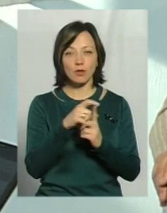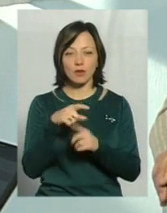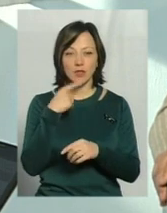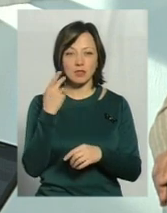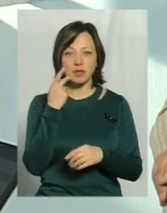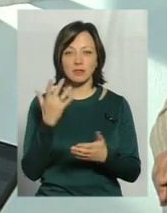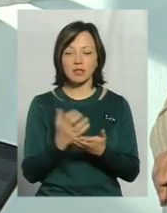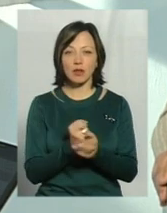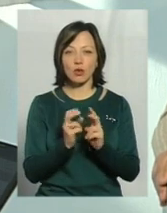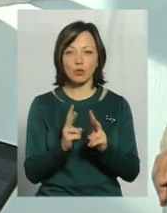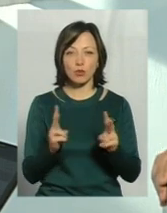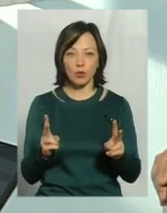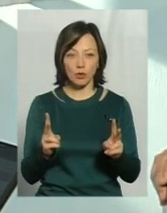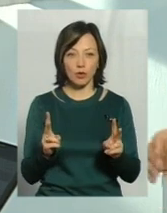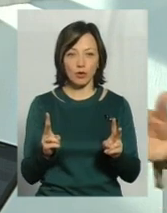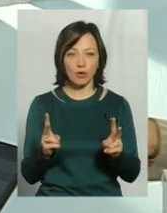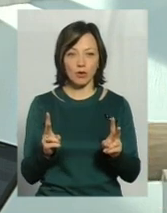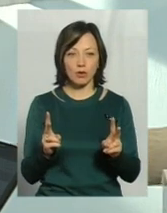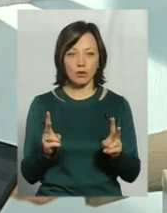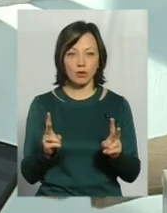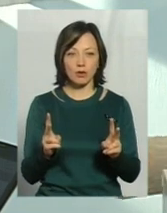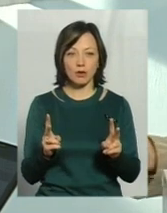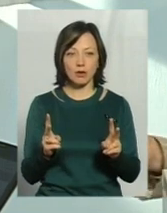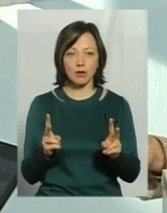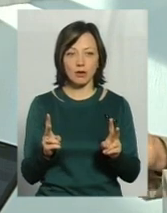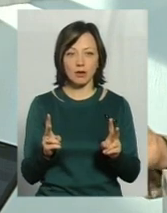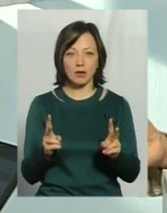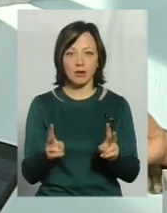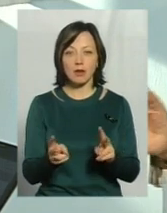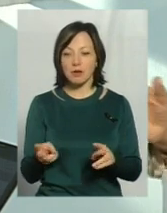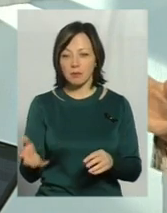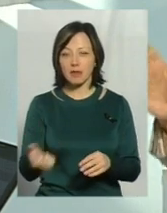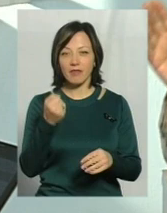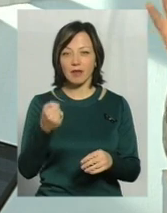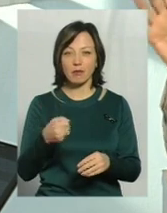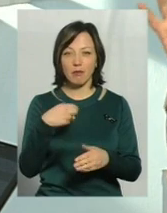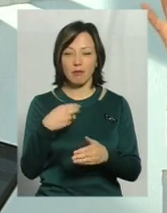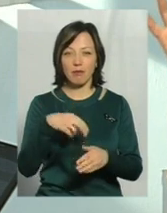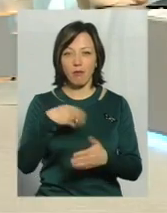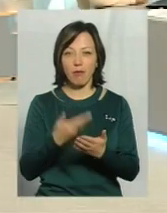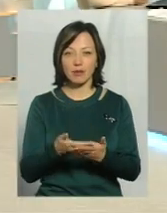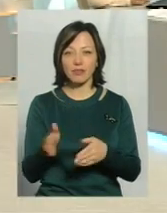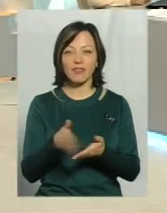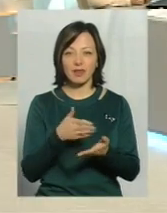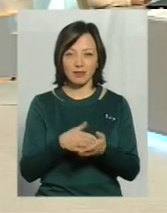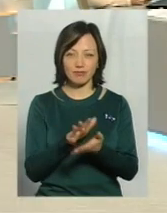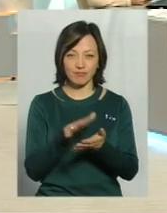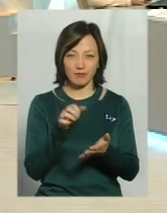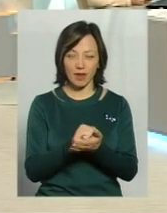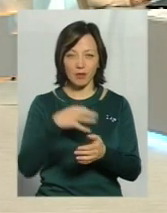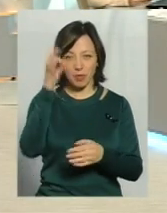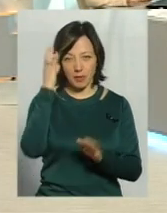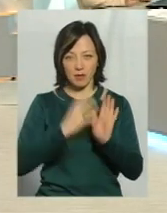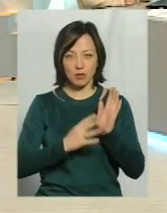завжди знайдеться той, хто підхватить падаючий віник. От, завжди. І я от, пам'ятаю буремні 90-х.